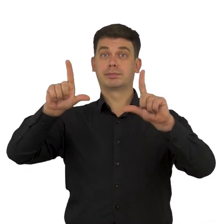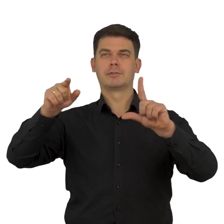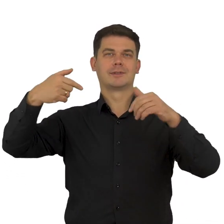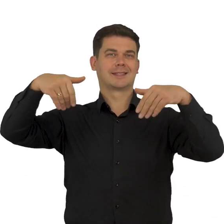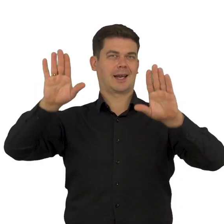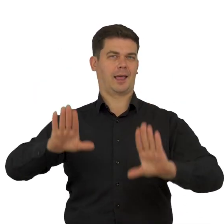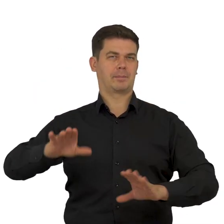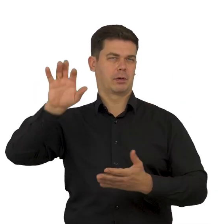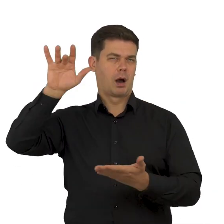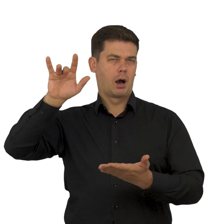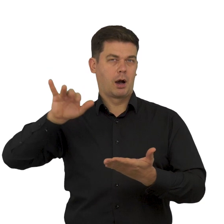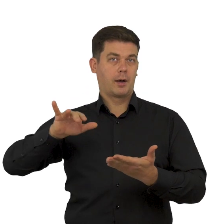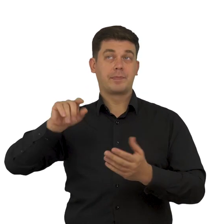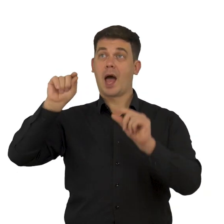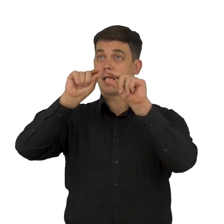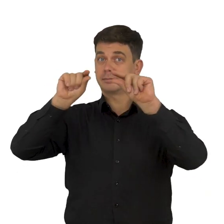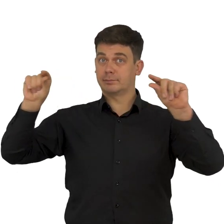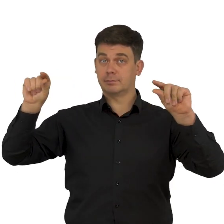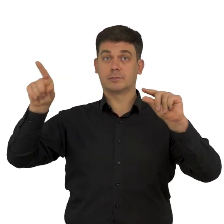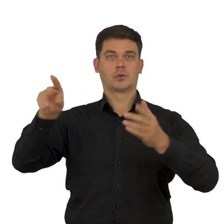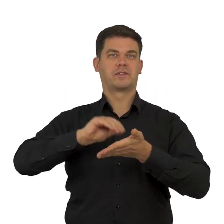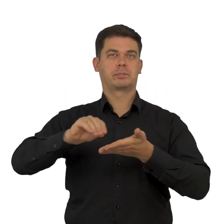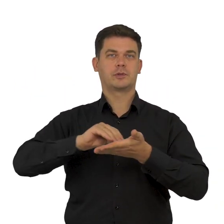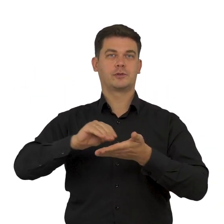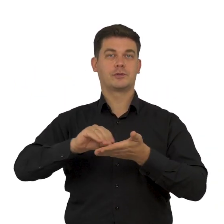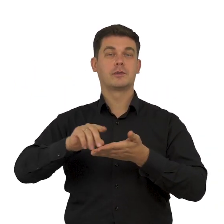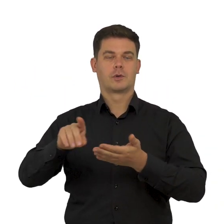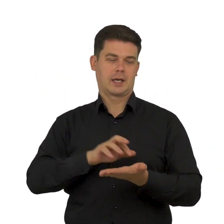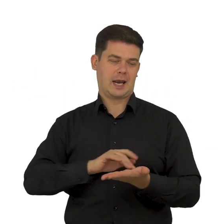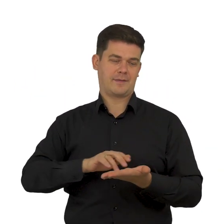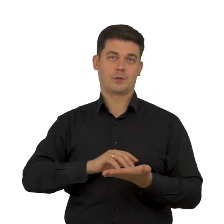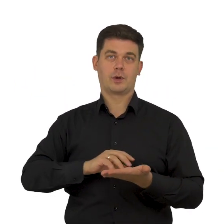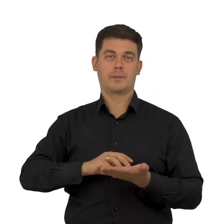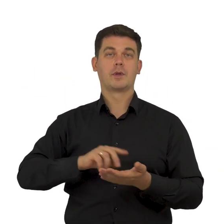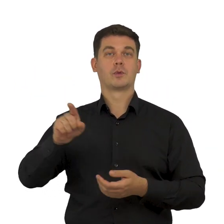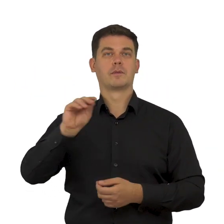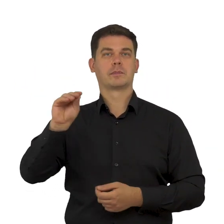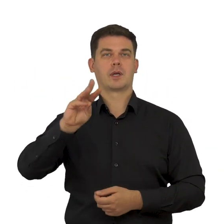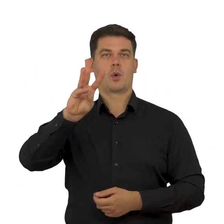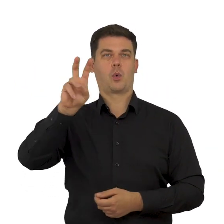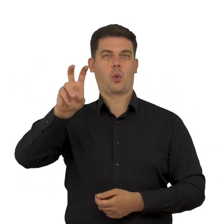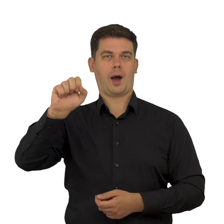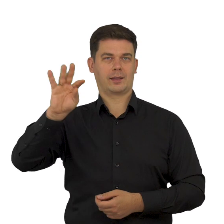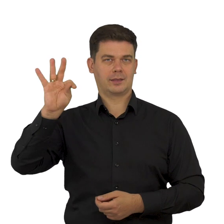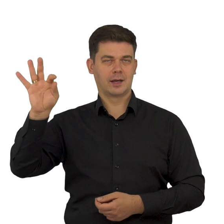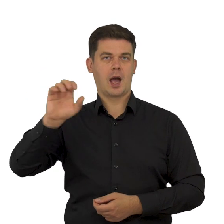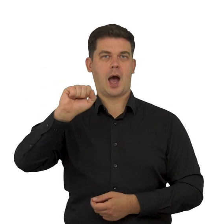Otworzy się strona sklepu, gdzie w oknie wyszukiwania wpisujemy, korzystając z klawiatury,